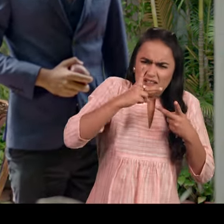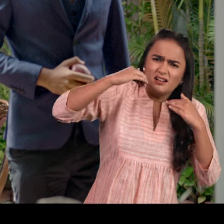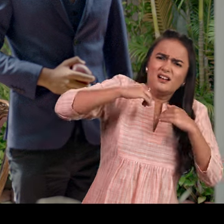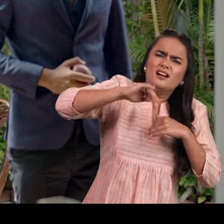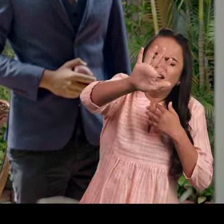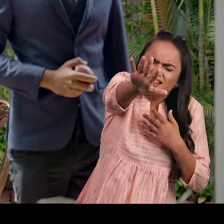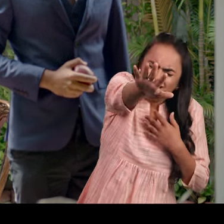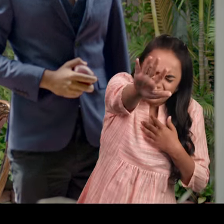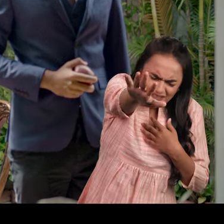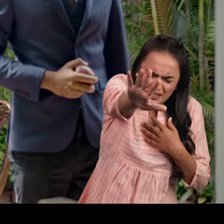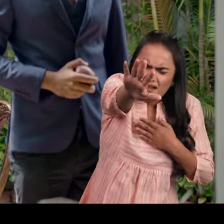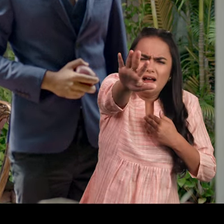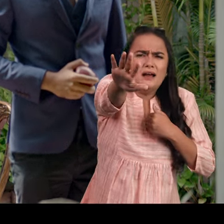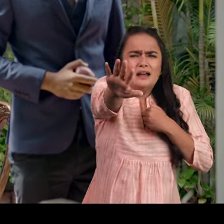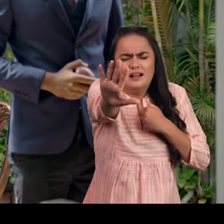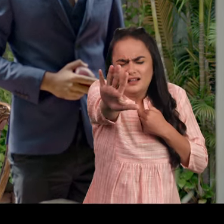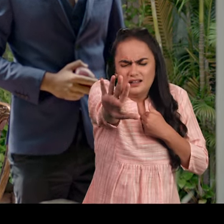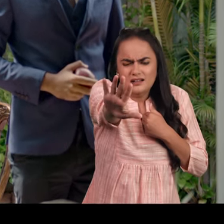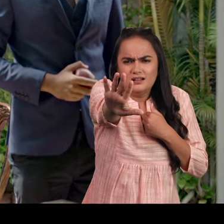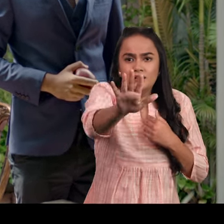મને કે થાય છે દીકરા, મને